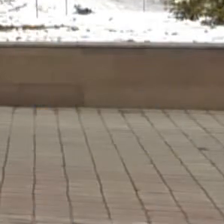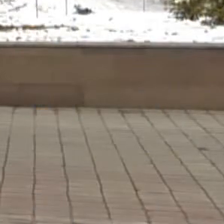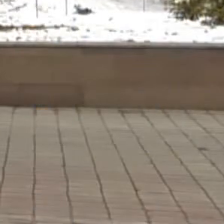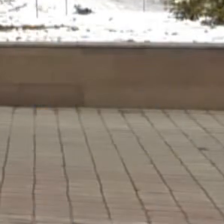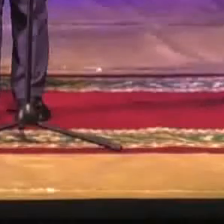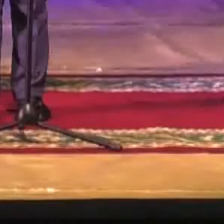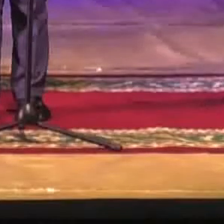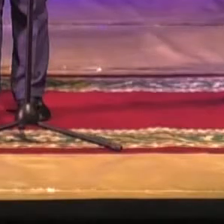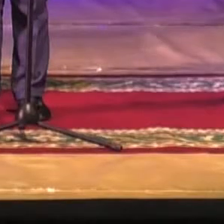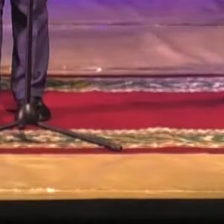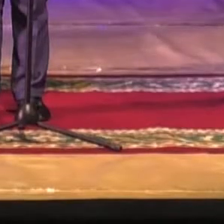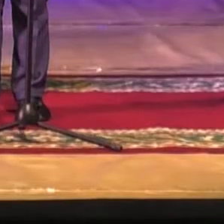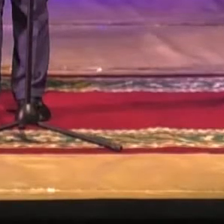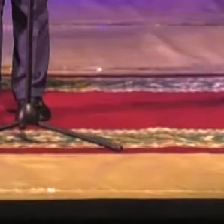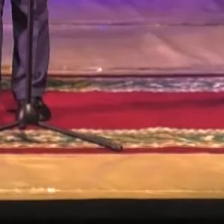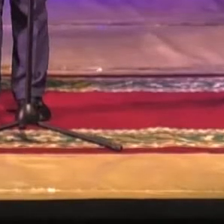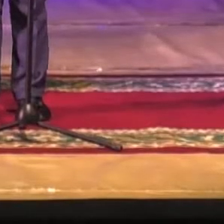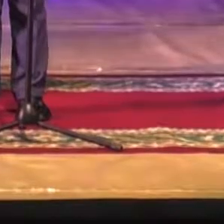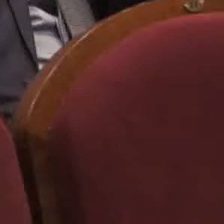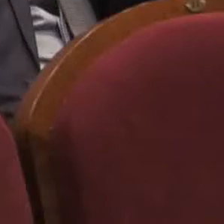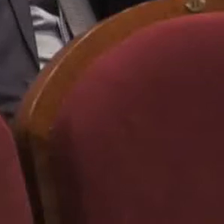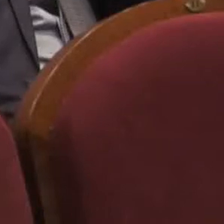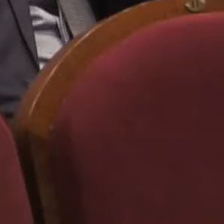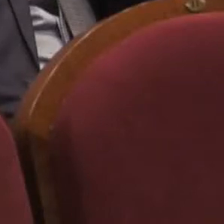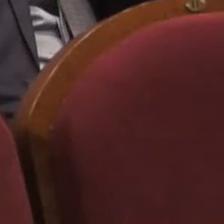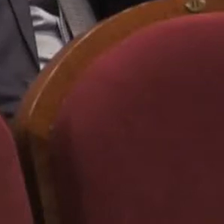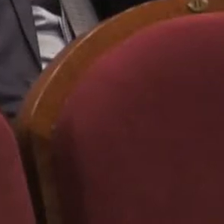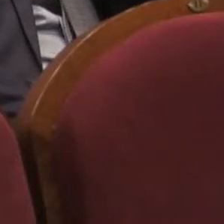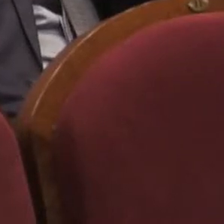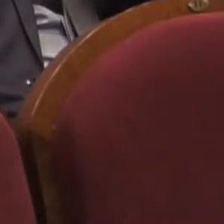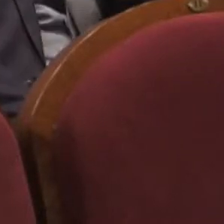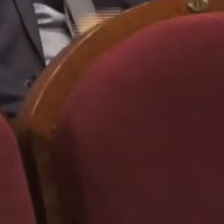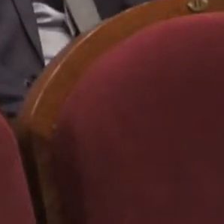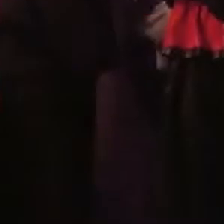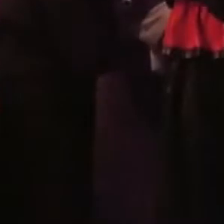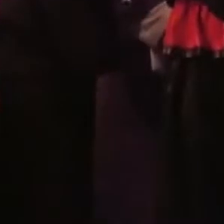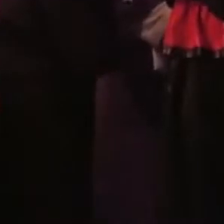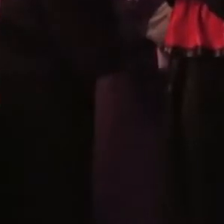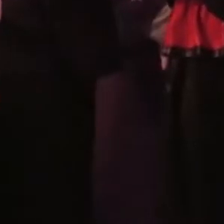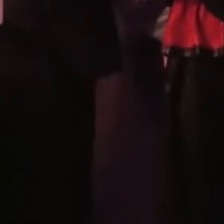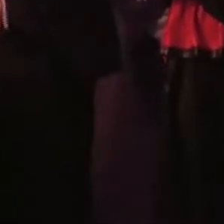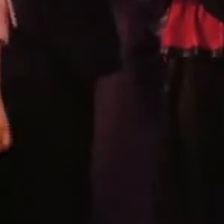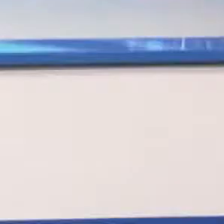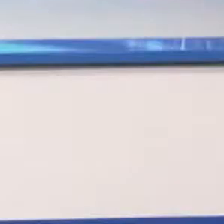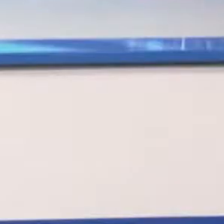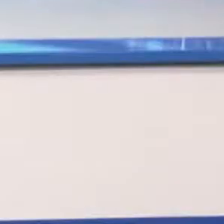27 марта – Всемирный день театра. В Семей этот праздник под одним шаныраком отметили коллективы трех